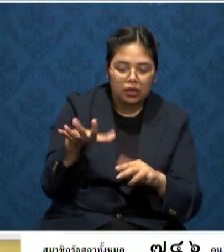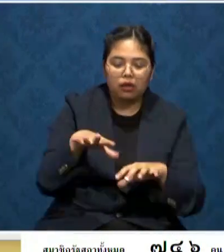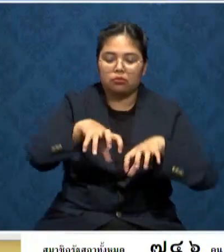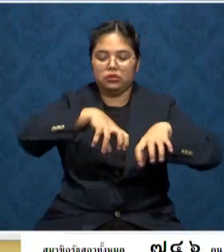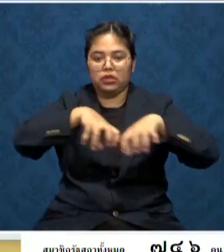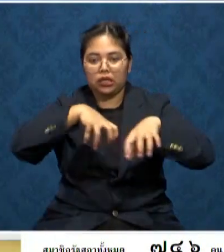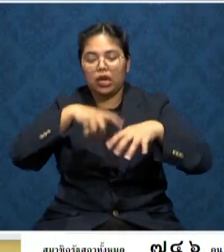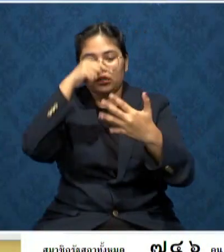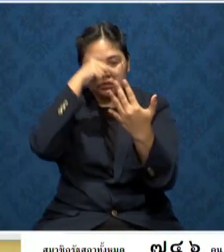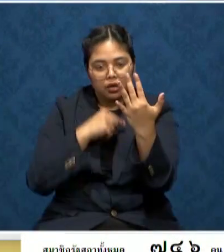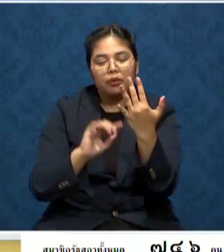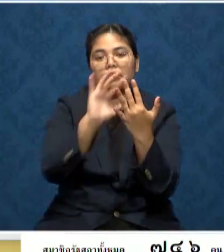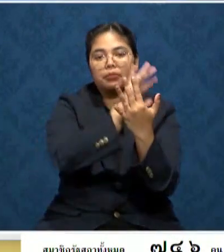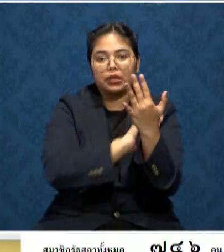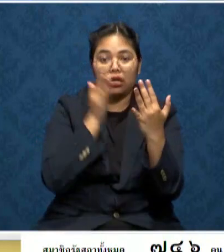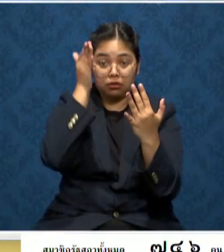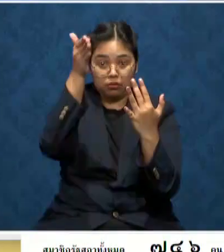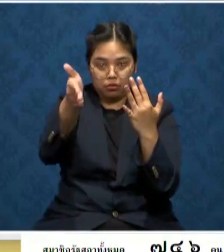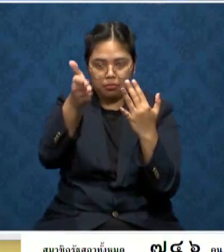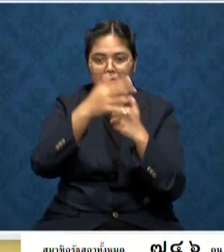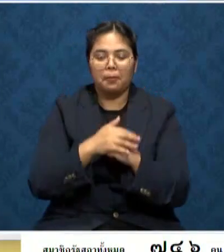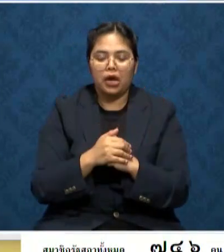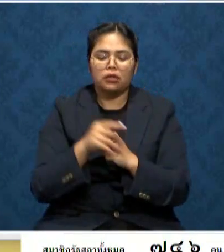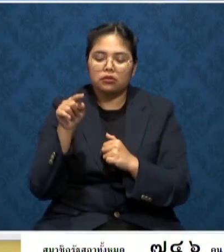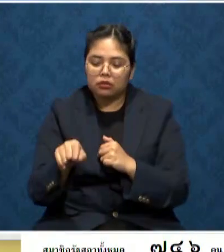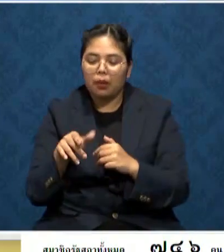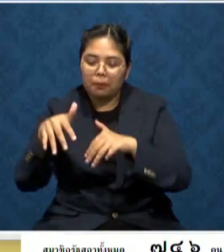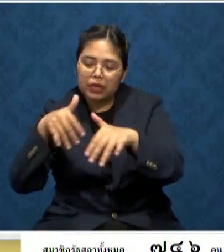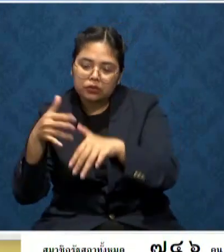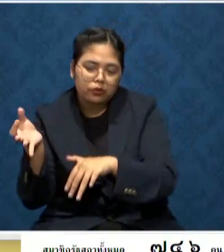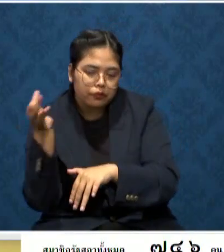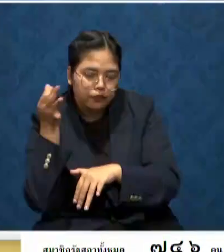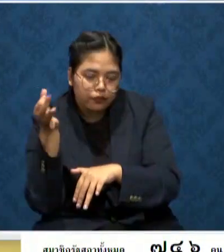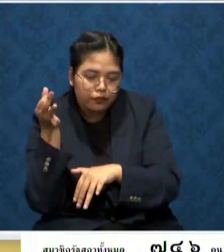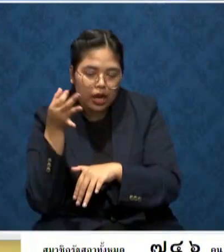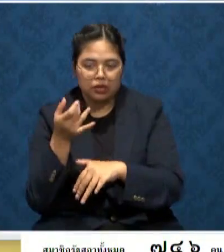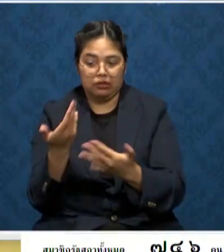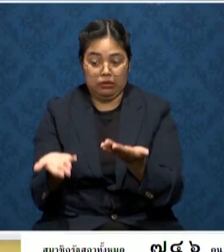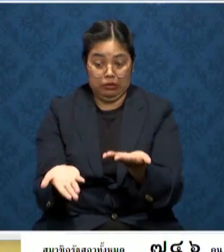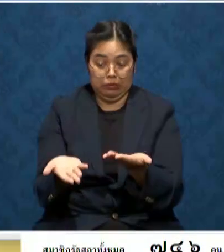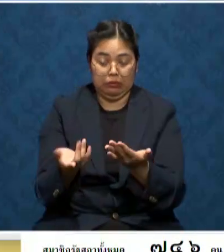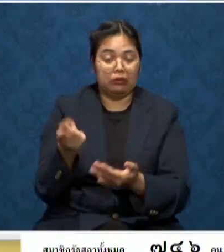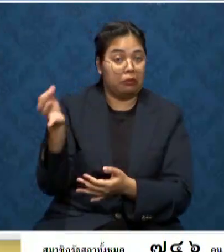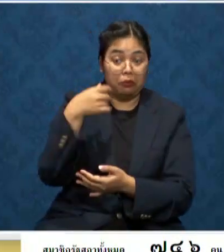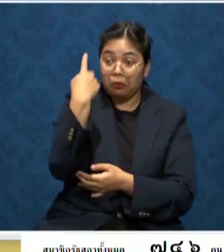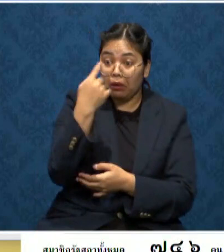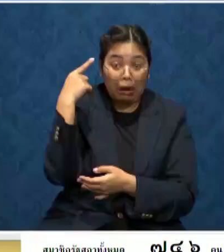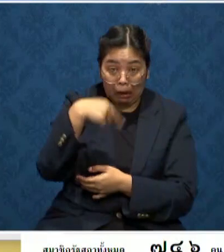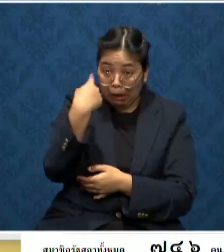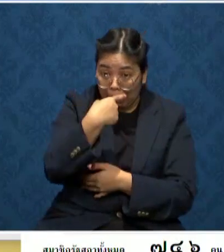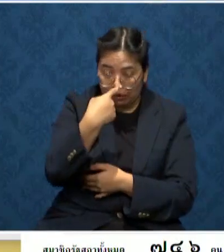เทศต่ไปท่านจะฟงเสีงประชาชนมากน้อยเพีงใดหรอท่านฟงใครข้อที่สาม